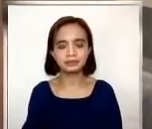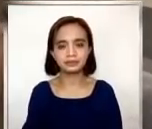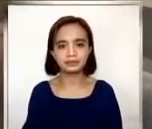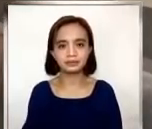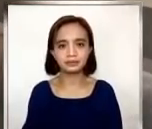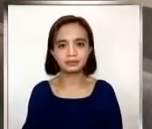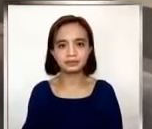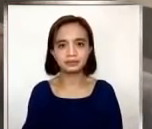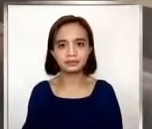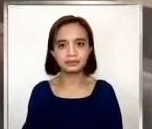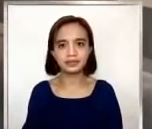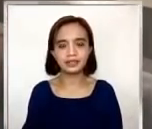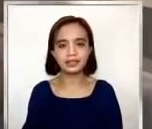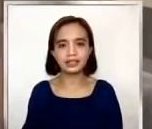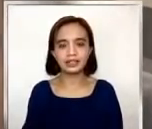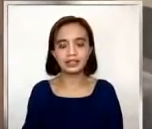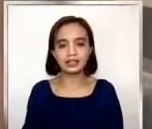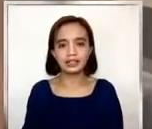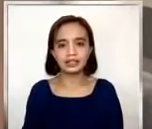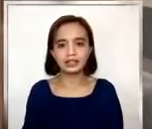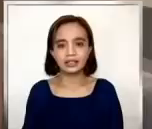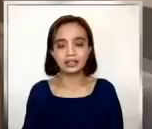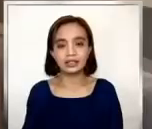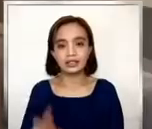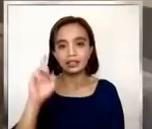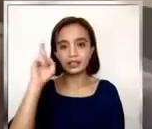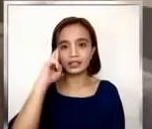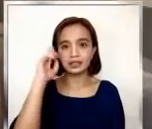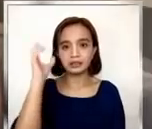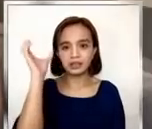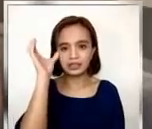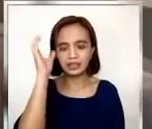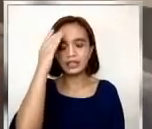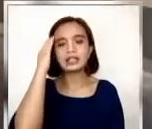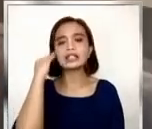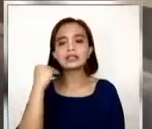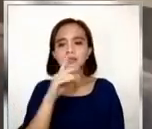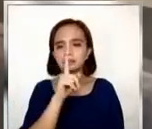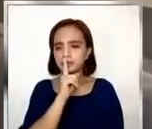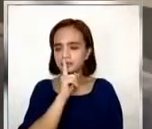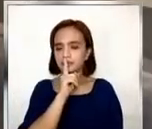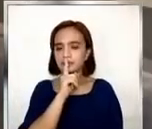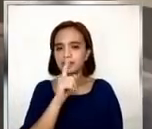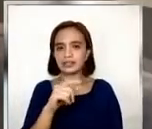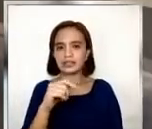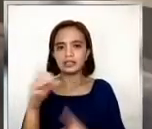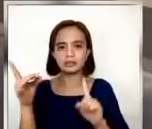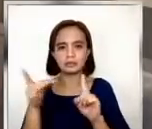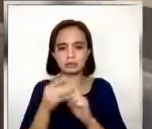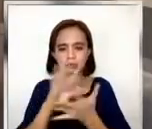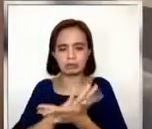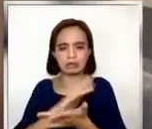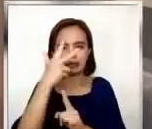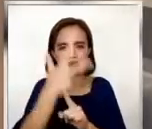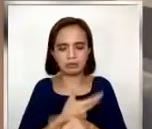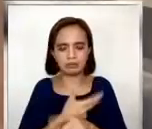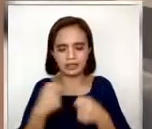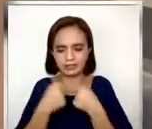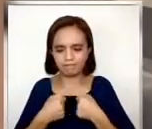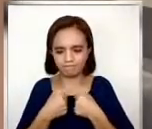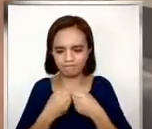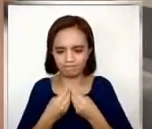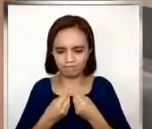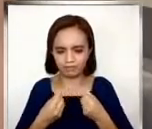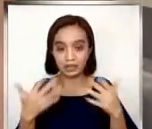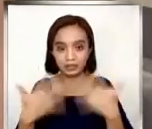Tahimik daw na nilabanan ni Rayver Cruz ang COVID-19 ng halos 3 buwan. Matapos ma-survive, balik on stage si Rayver